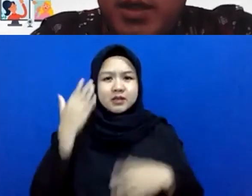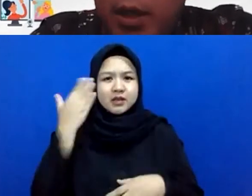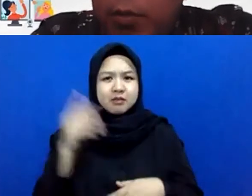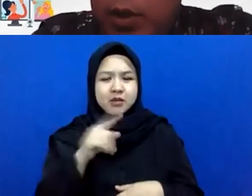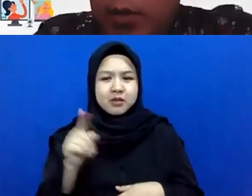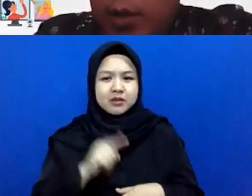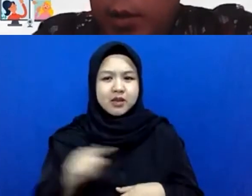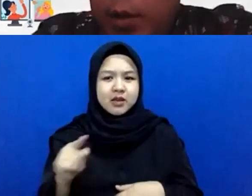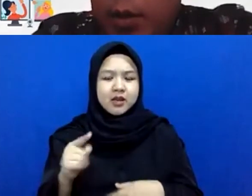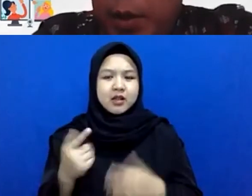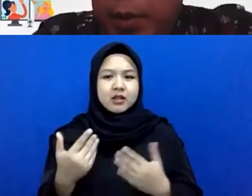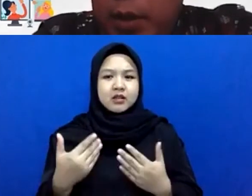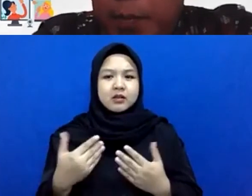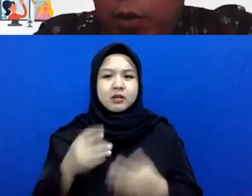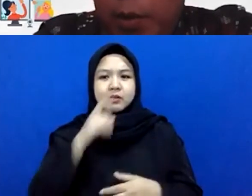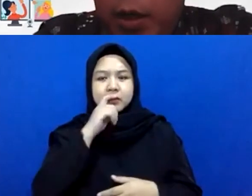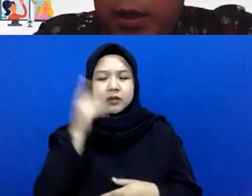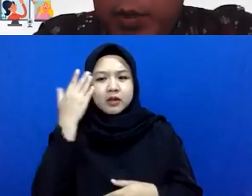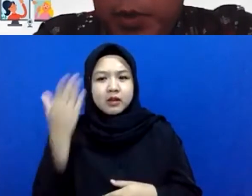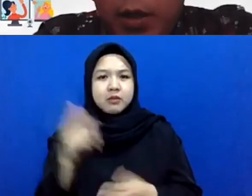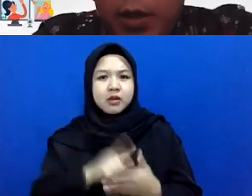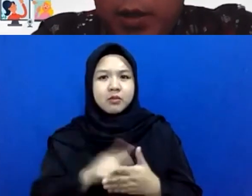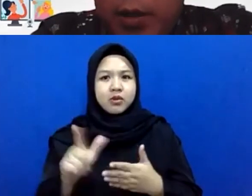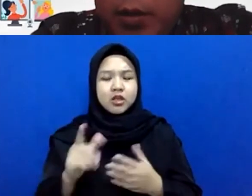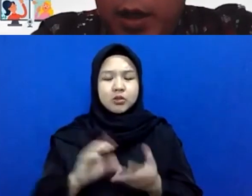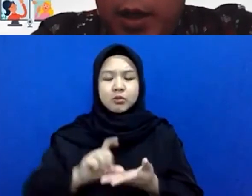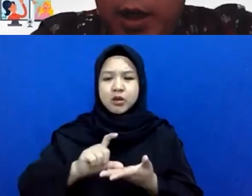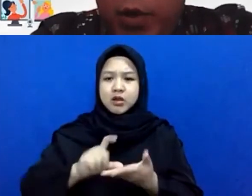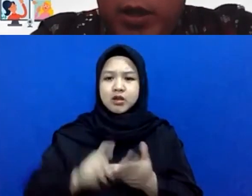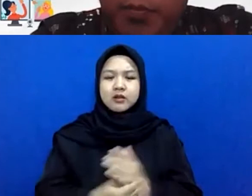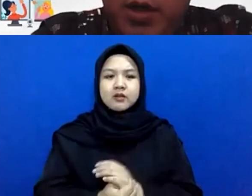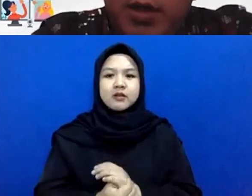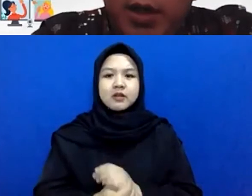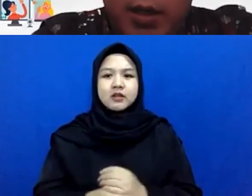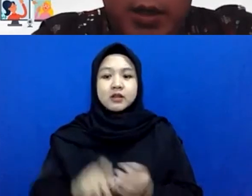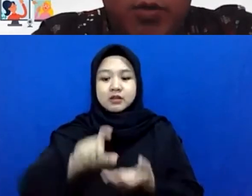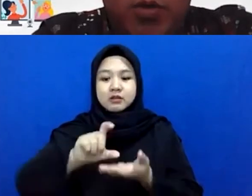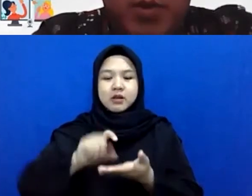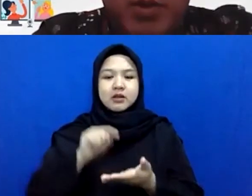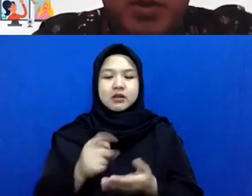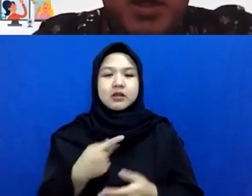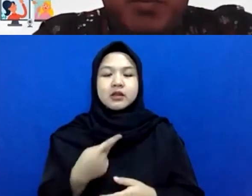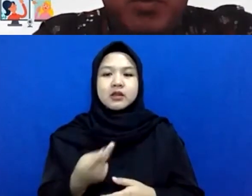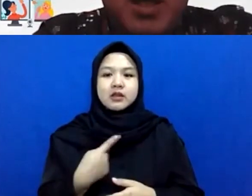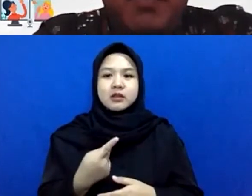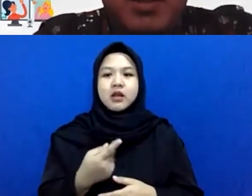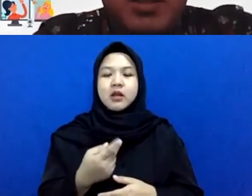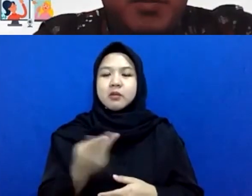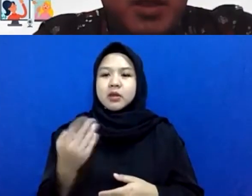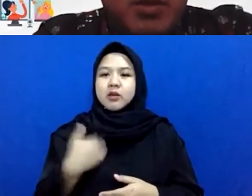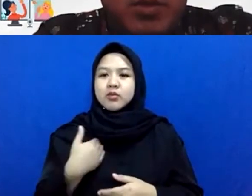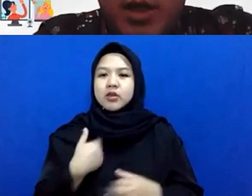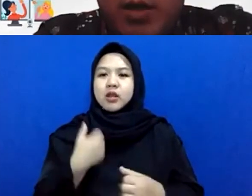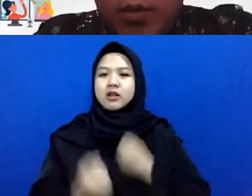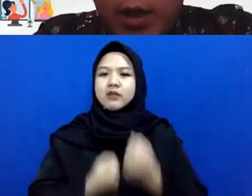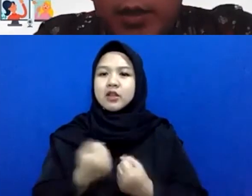Mas Zainal kemudian Bapak ini kenapa kok laporan dari tebel-tebel? Laporan tebel ini adalah kita ngukur bahwa sebenarnya mereka punya aktivitas yang